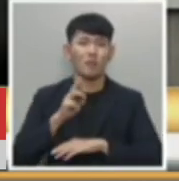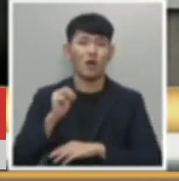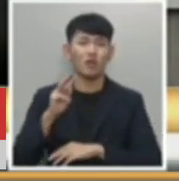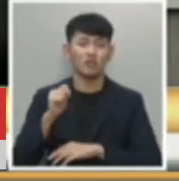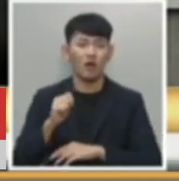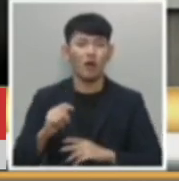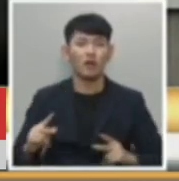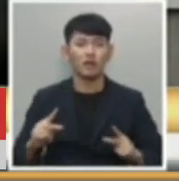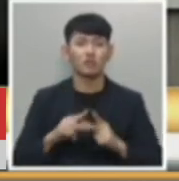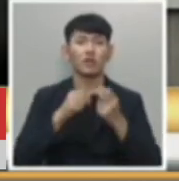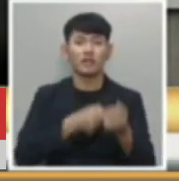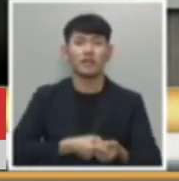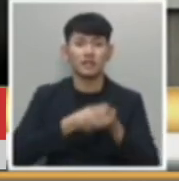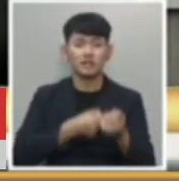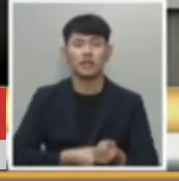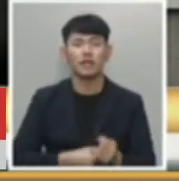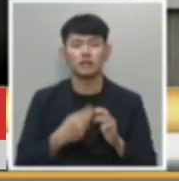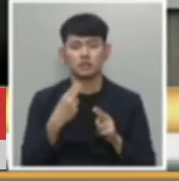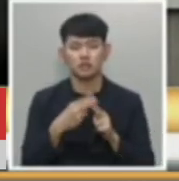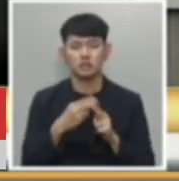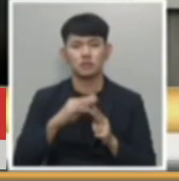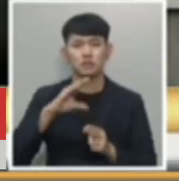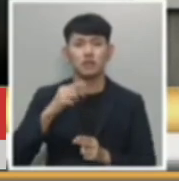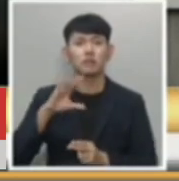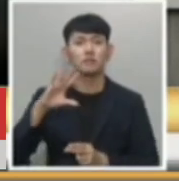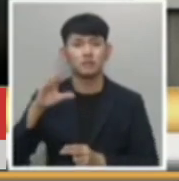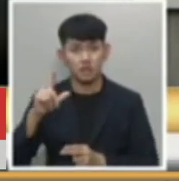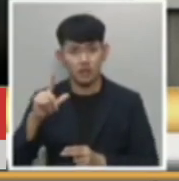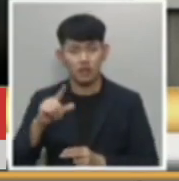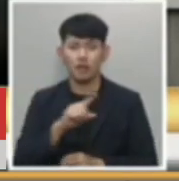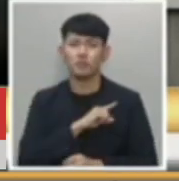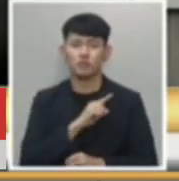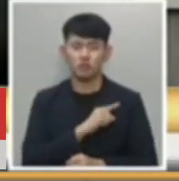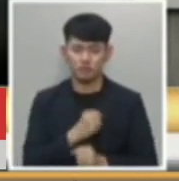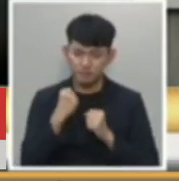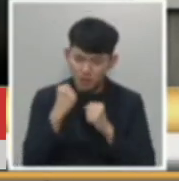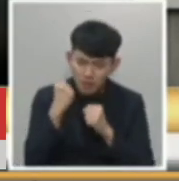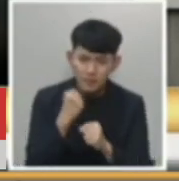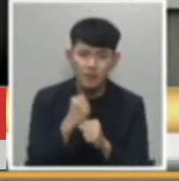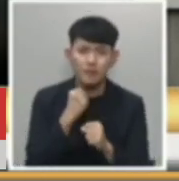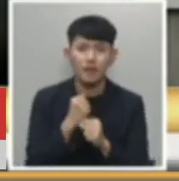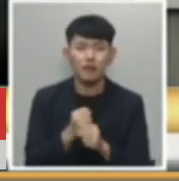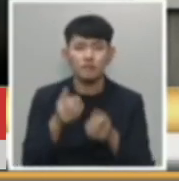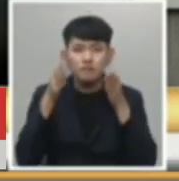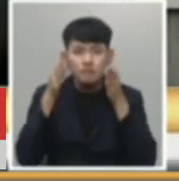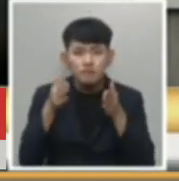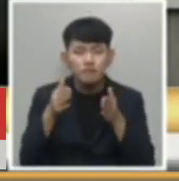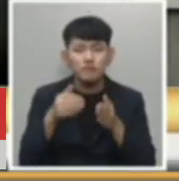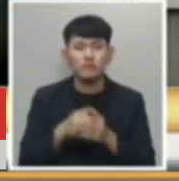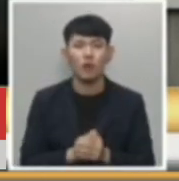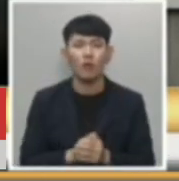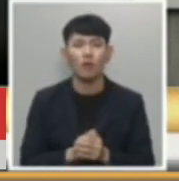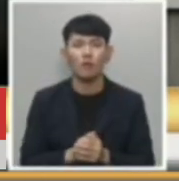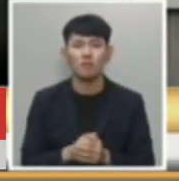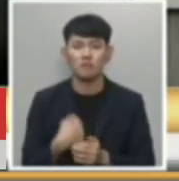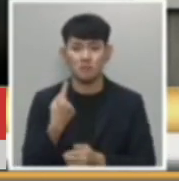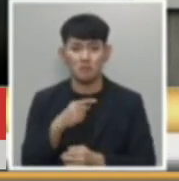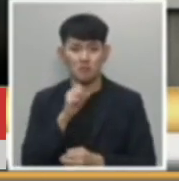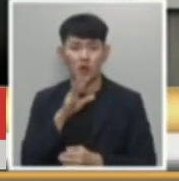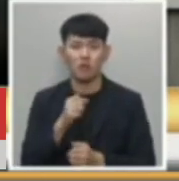ศรีอ่อนต่างได้ทุ่มเททำงานในนโยบายนี้จนได้ชื่อว่าทำได้ไวทำได้